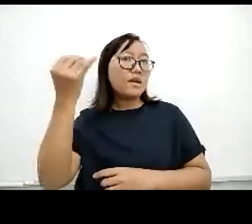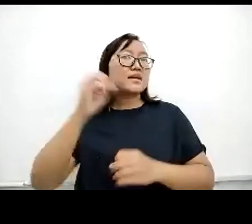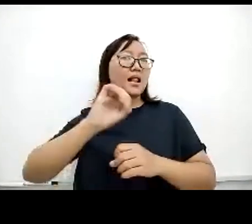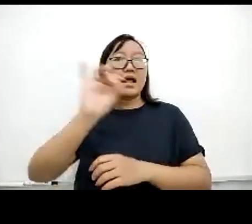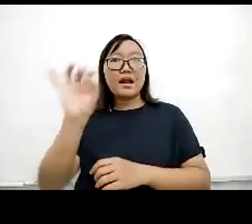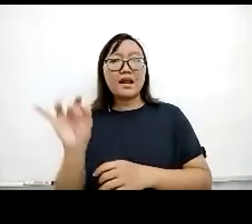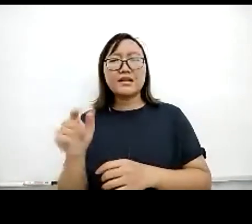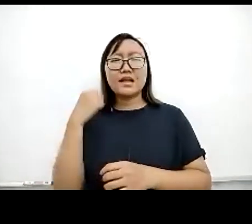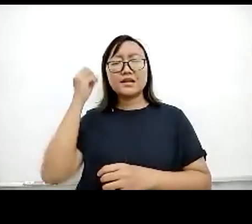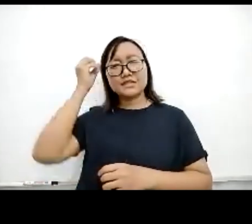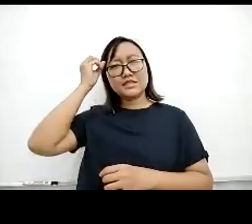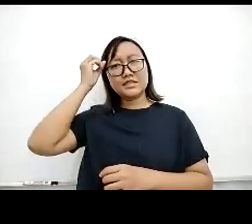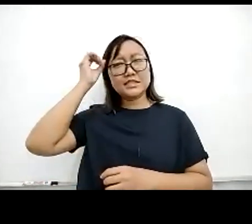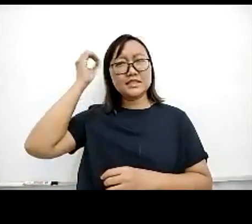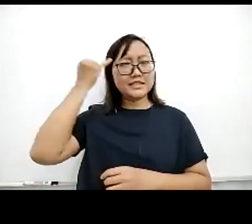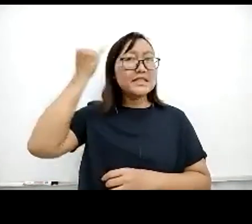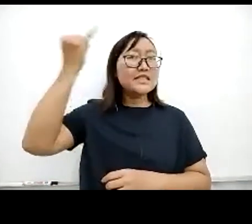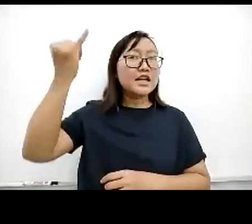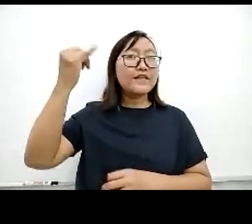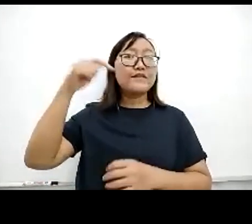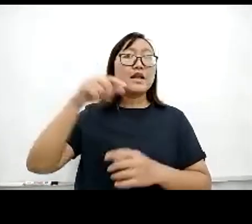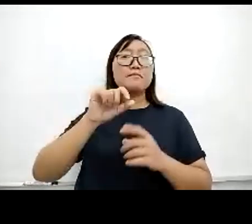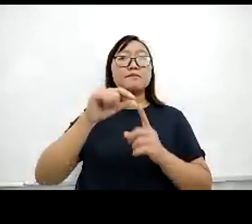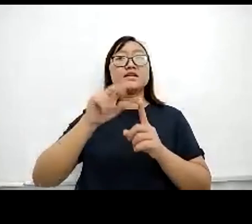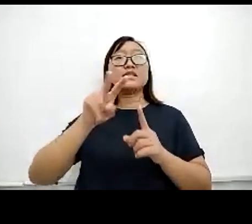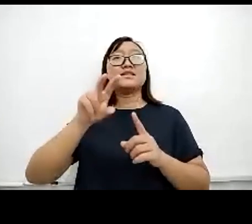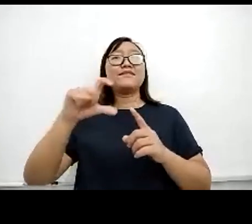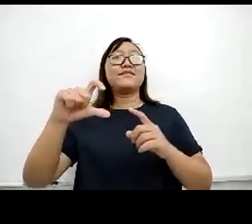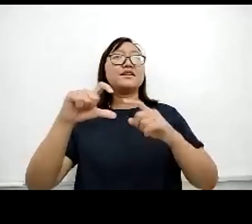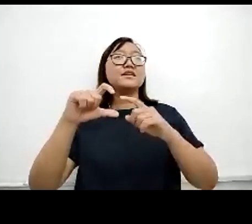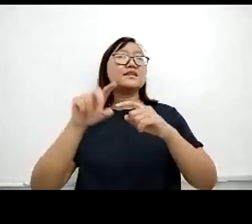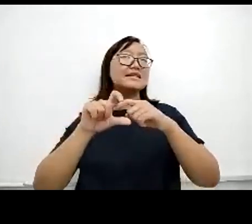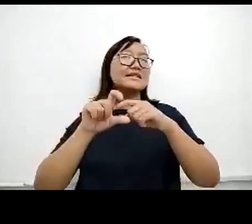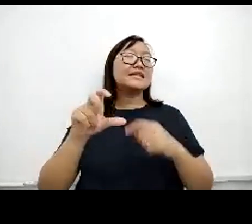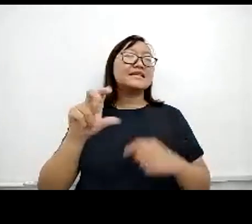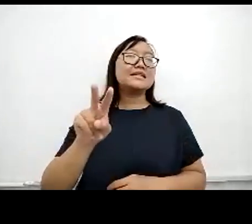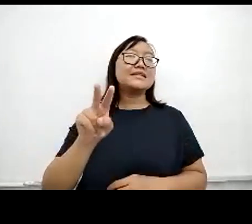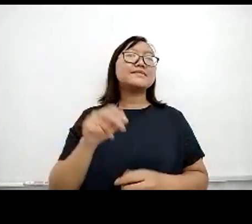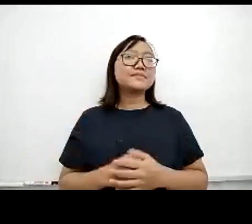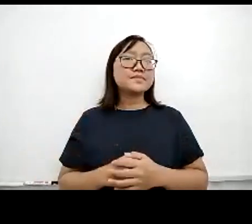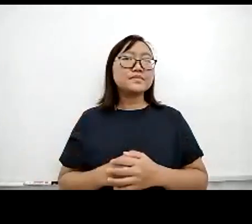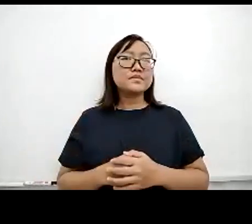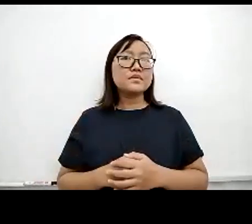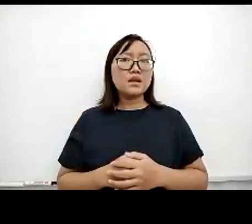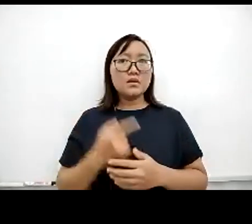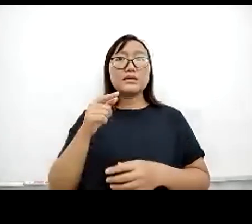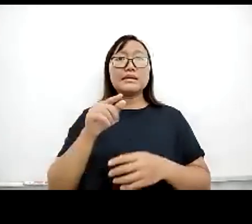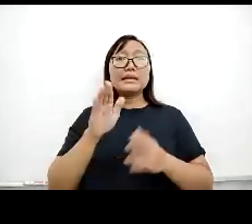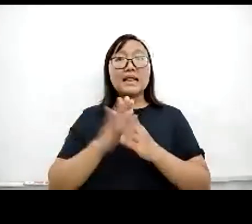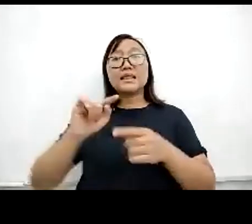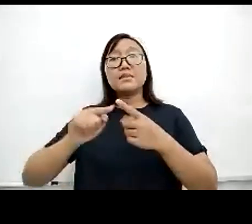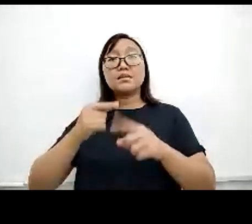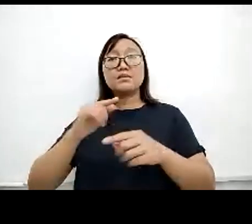inisiatif dan program VCT di Indonesia yang dilaksanakan oleh teman-teman komunitas teman-teman pemerintah dan yang lainnya sehingga